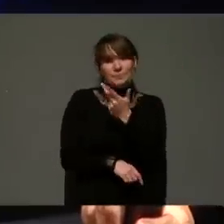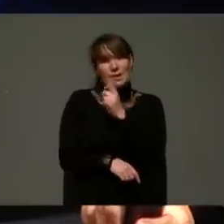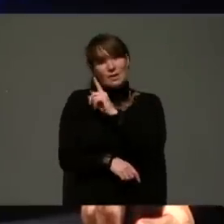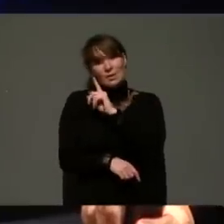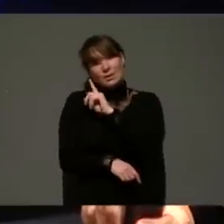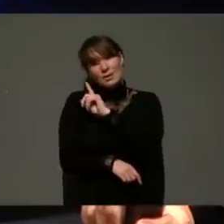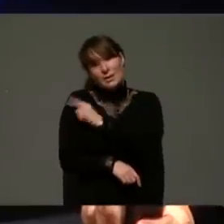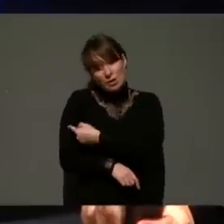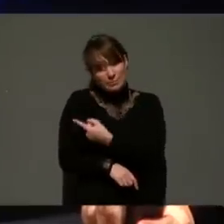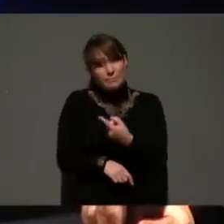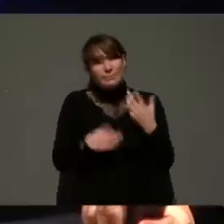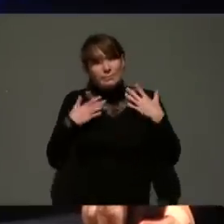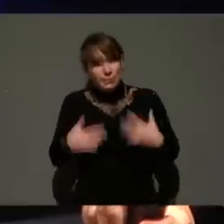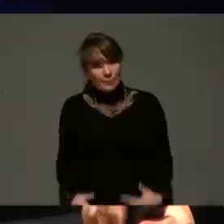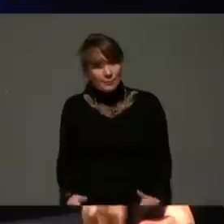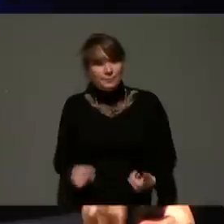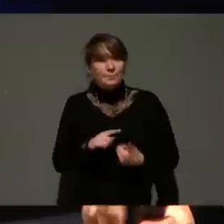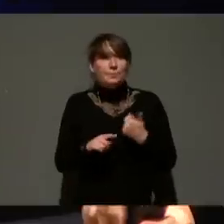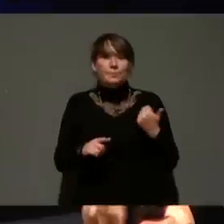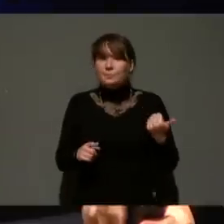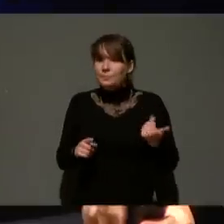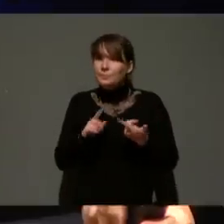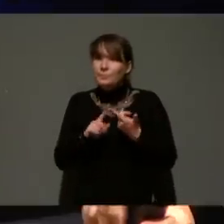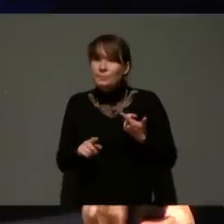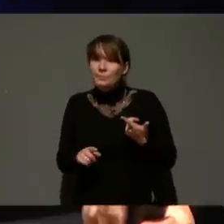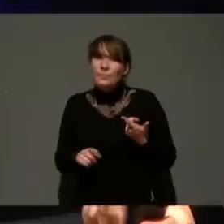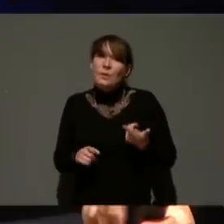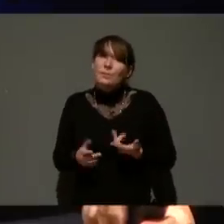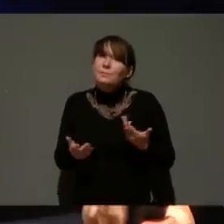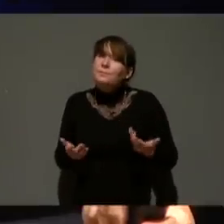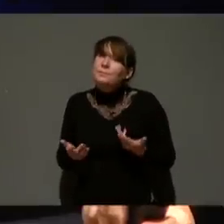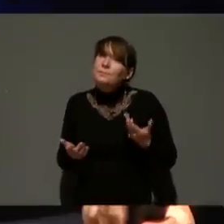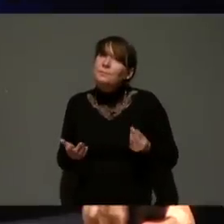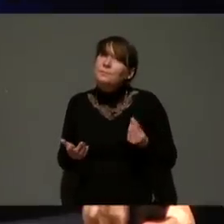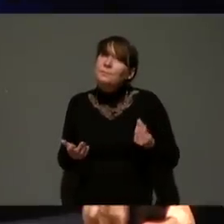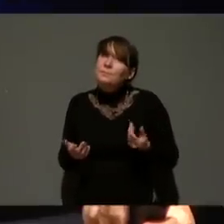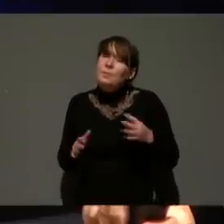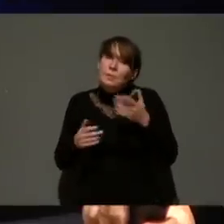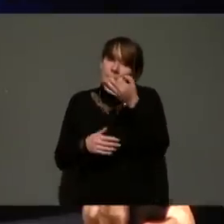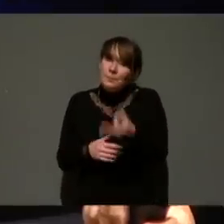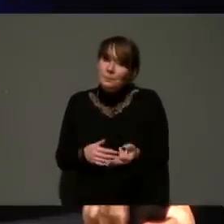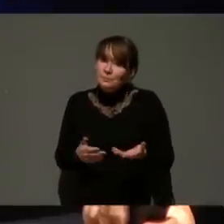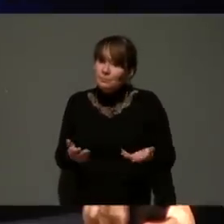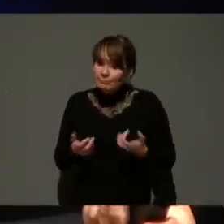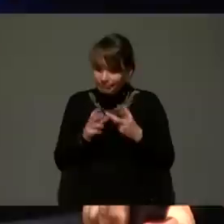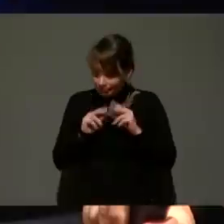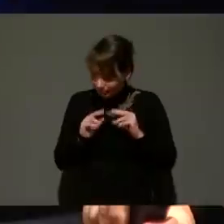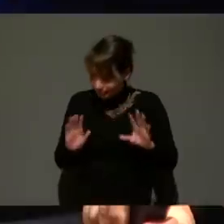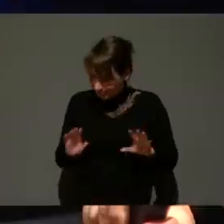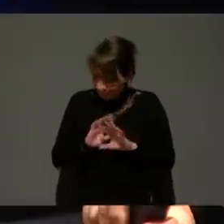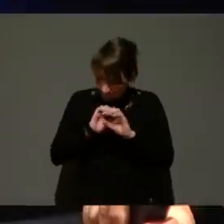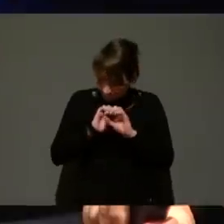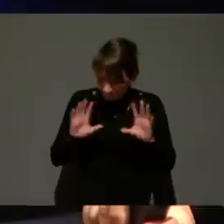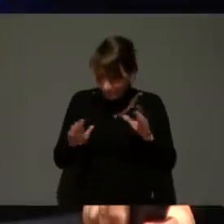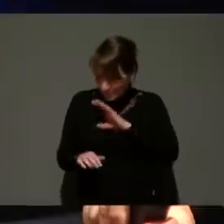sollicite au niveau de l'organisme et la filière aérobie pour, pour comment dire, schématiser, c'est